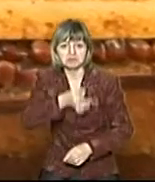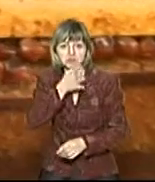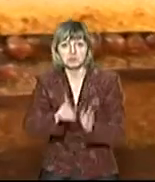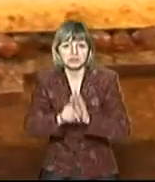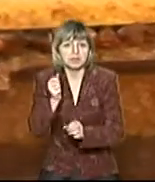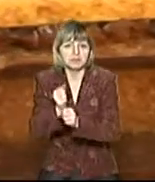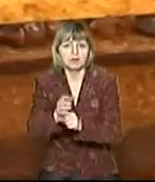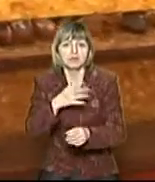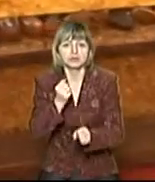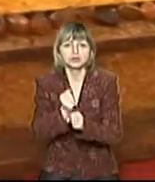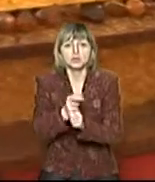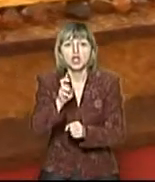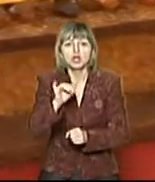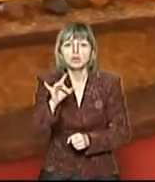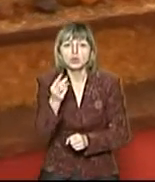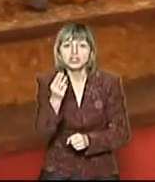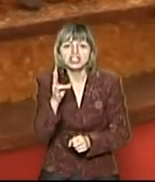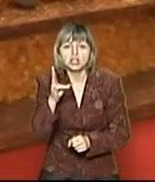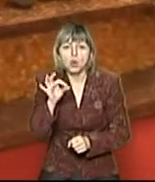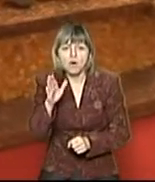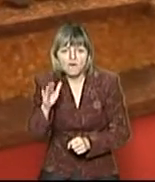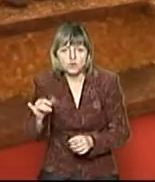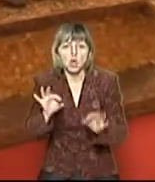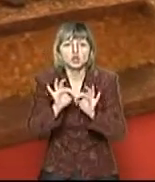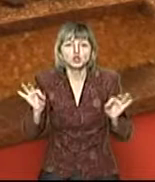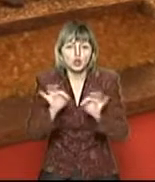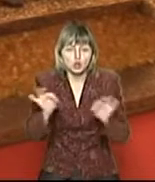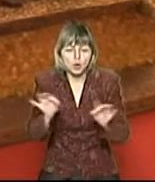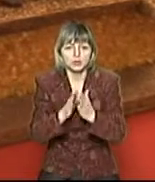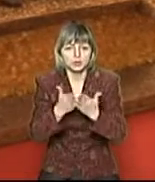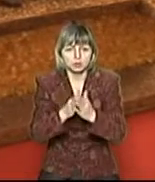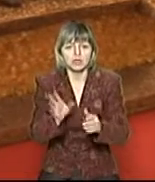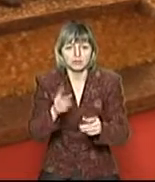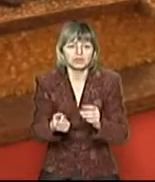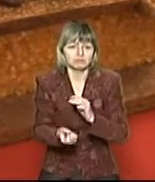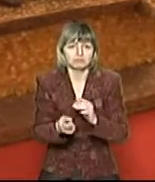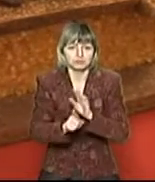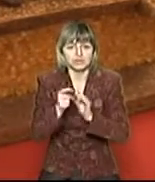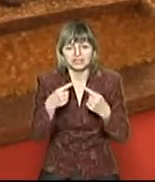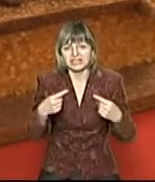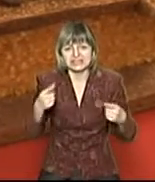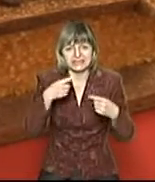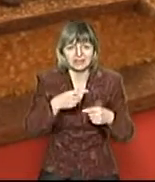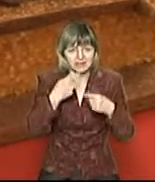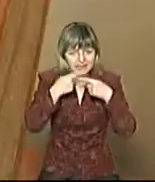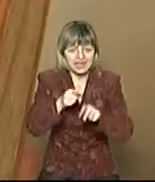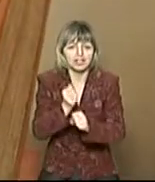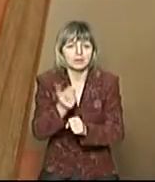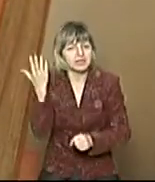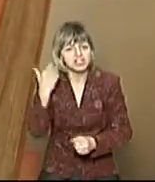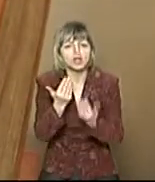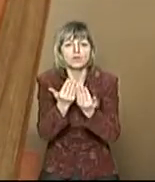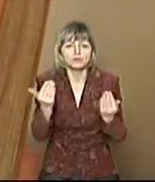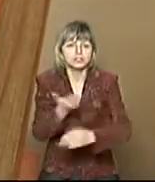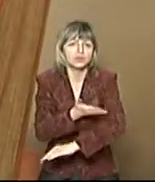одразу виготовили бурштинову, солом'яну. І в такий спосіб вони стали народжуватися в різних техніках. Раніше у Волинському краєзнавчому